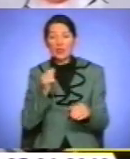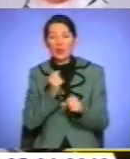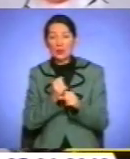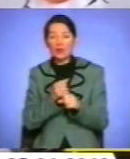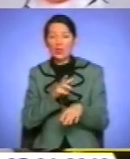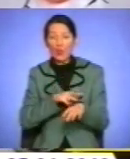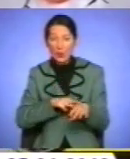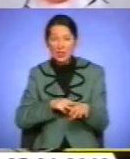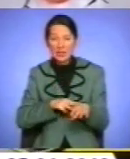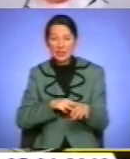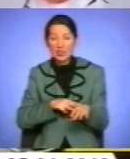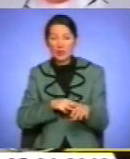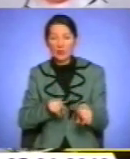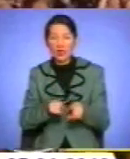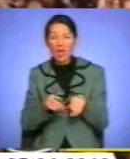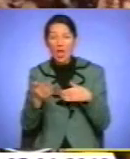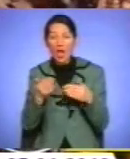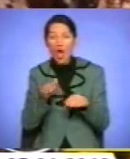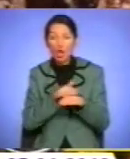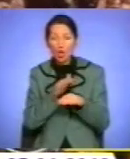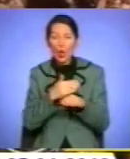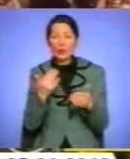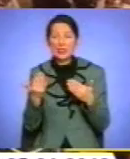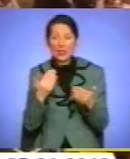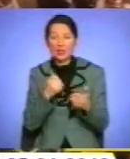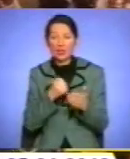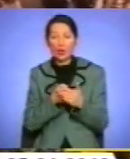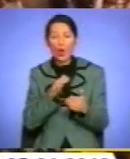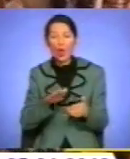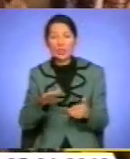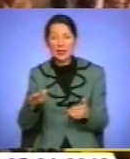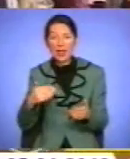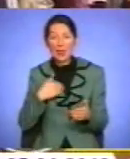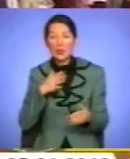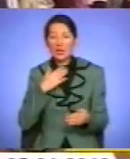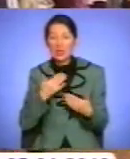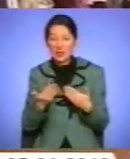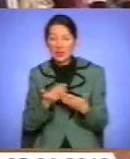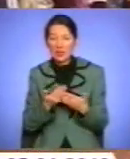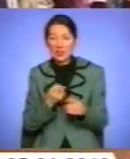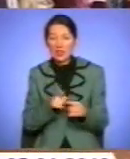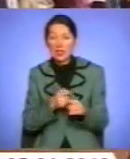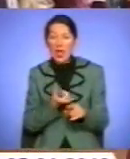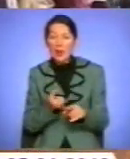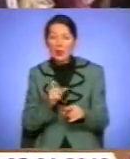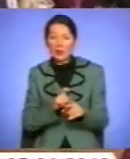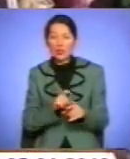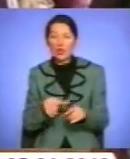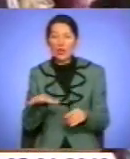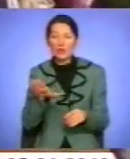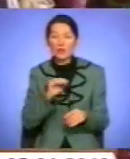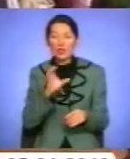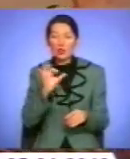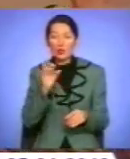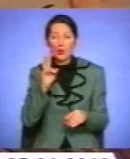МВС. Таке добре ставлення до дітей, мені здається, це перевищує всі соціальні